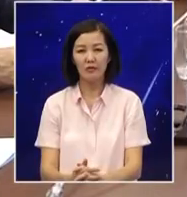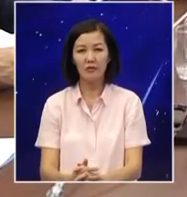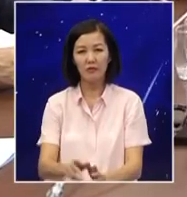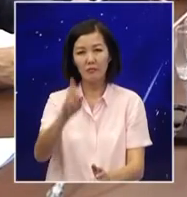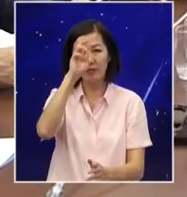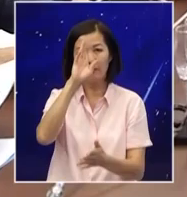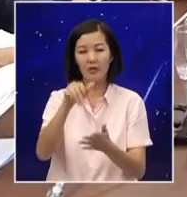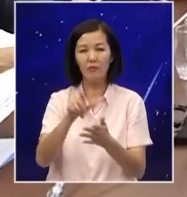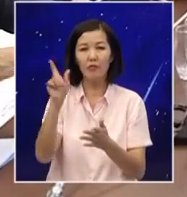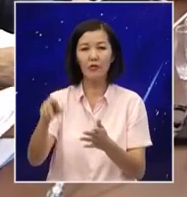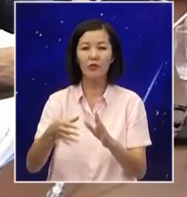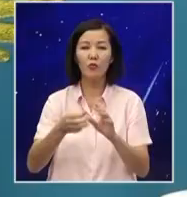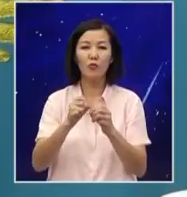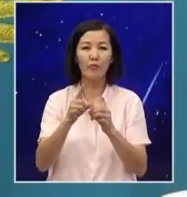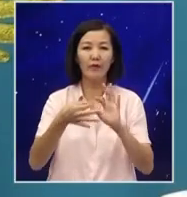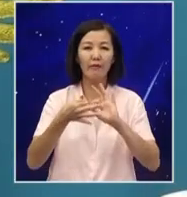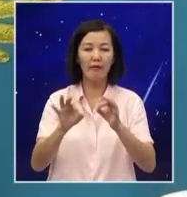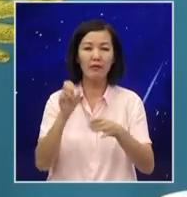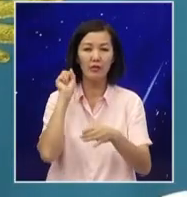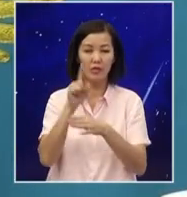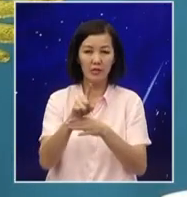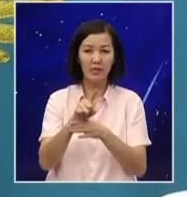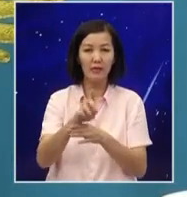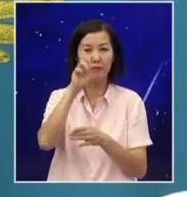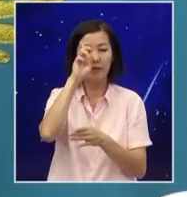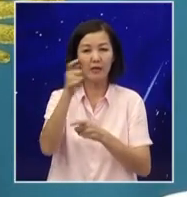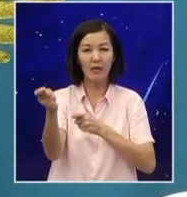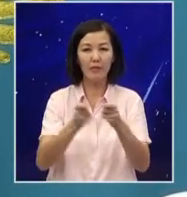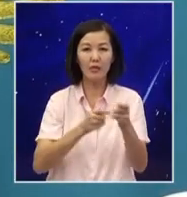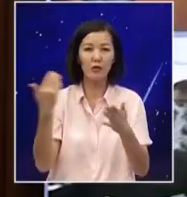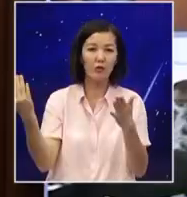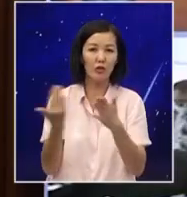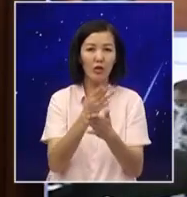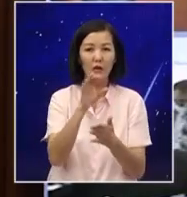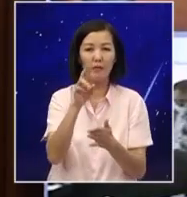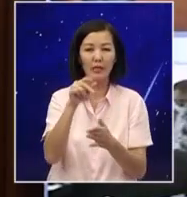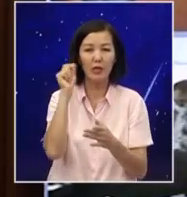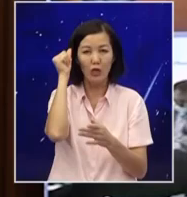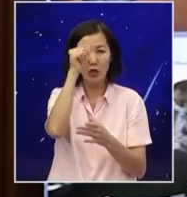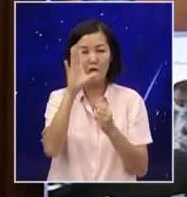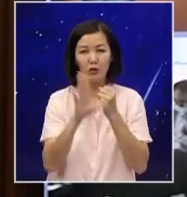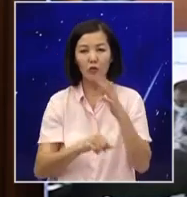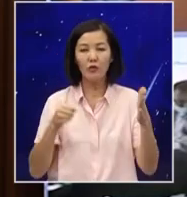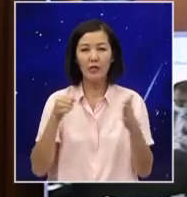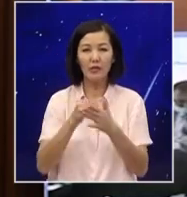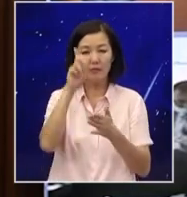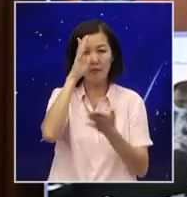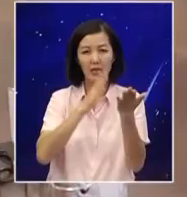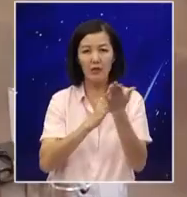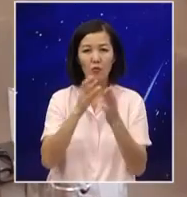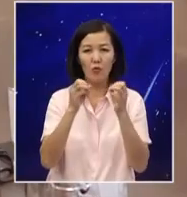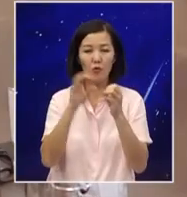Мемлекет басшысы 11 нақты міндет жүктеді. Алғашқысы мемлекеттік басқарудағы жаңа модель. Жыл соңына дейін мемлекеттік қызметкерлердің